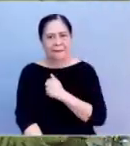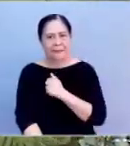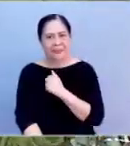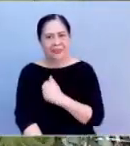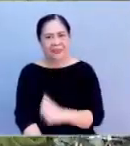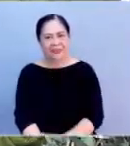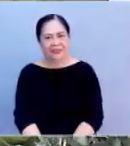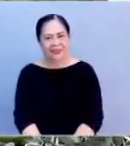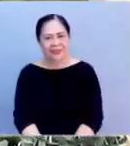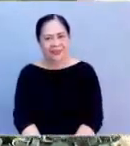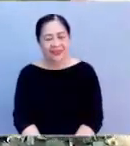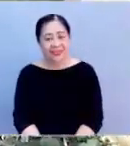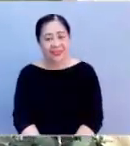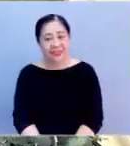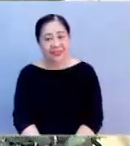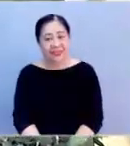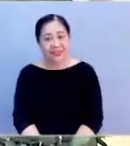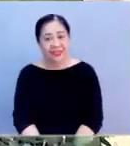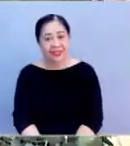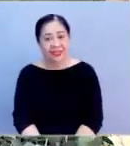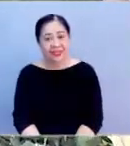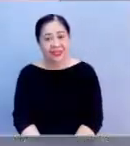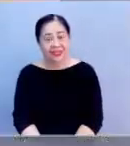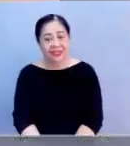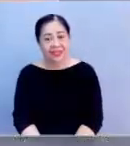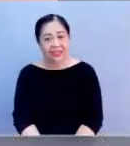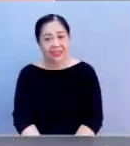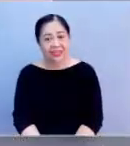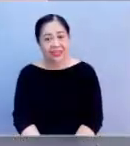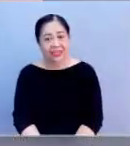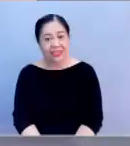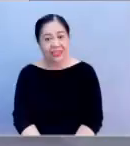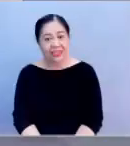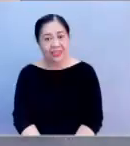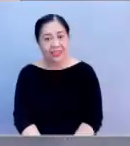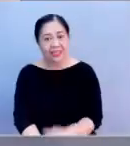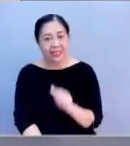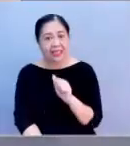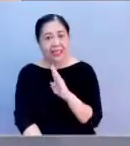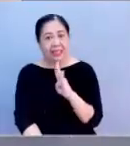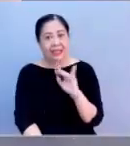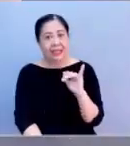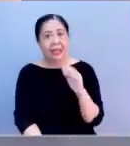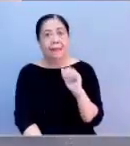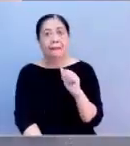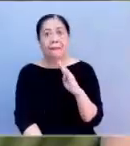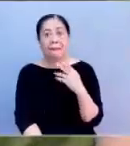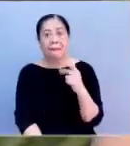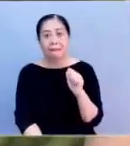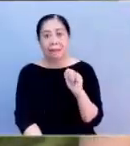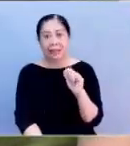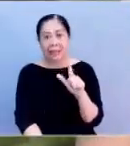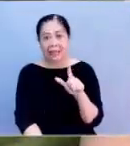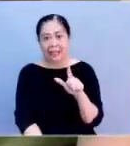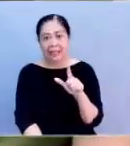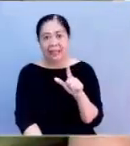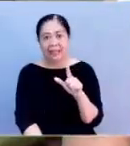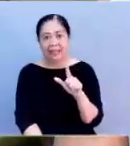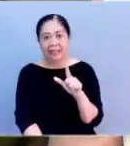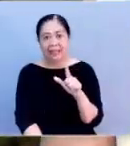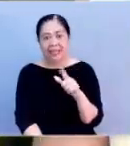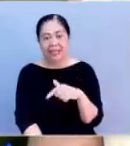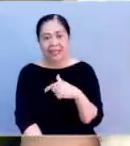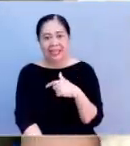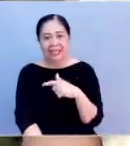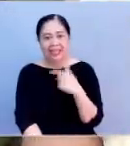po sa basketball player. Like, basketball player? Abby King? Abby King. Si Alonso dapat ang tanungin natin. Wait, ako ng basketball. Hindi ko ba